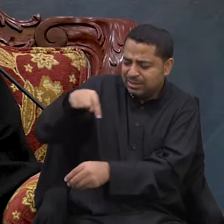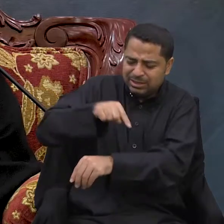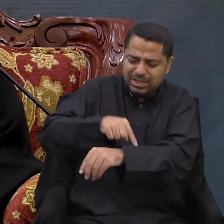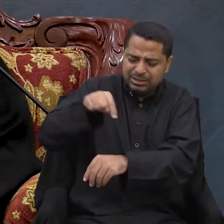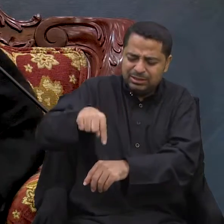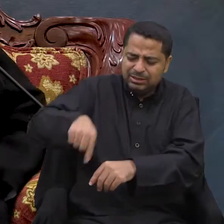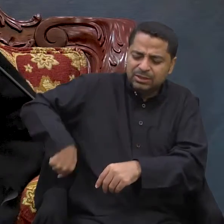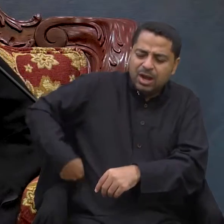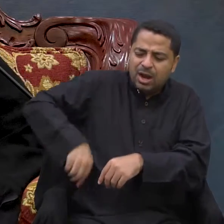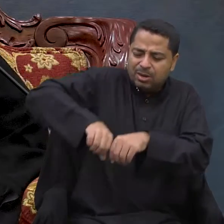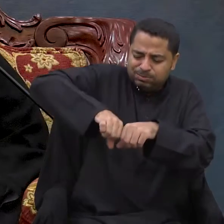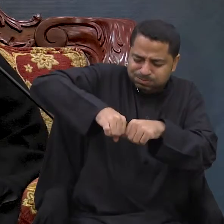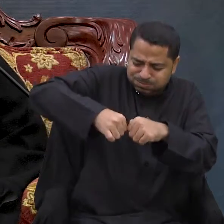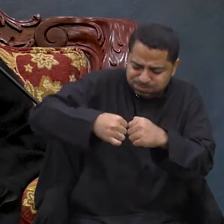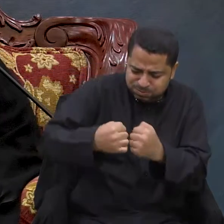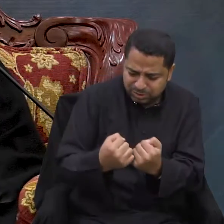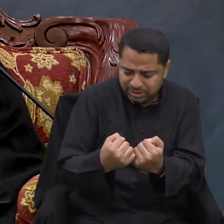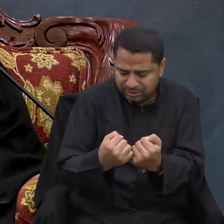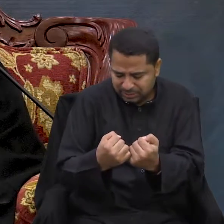الآن انكسر ظهري،